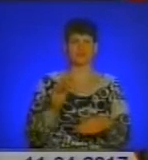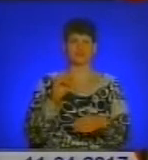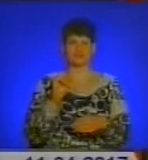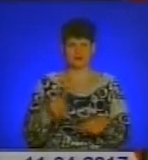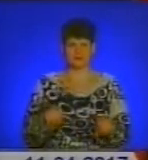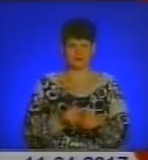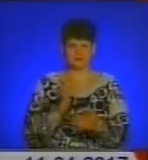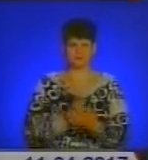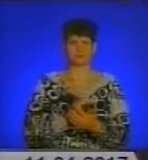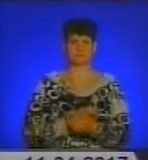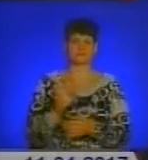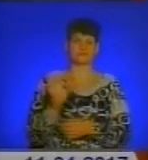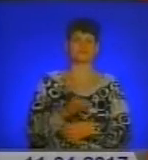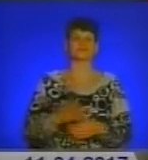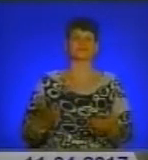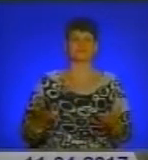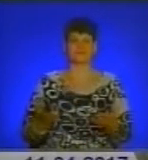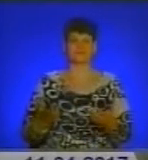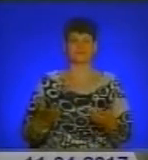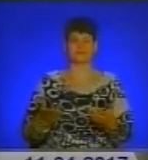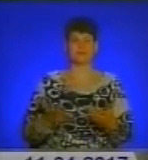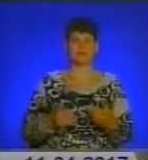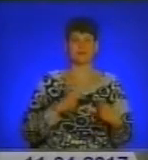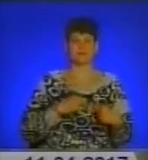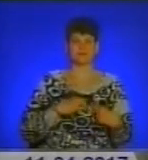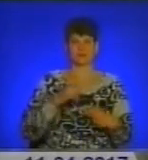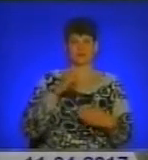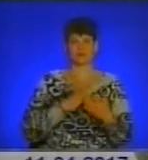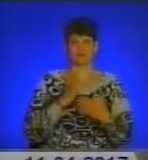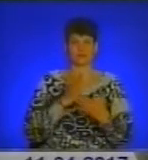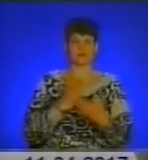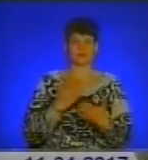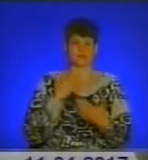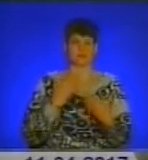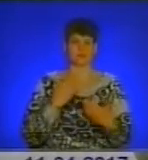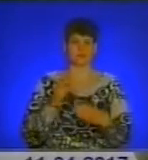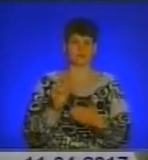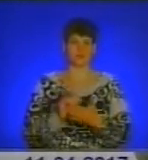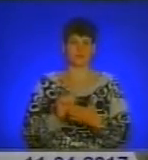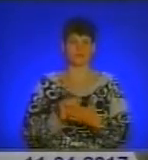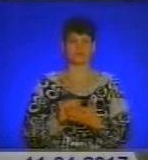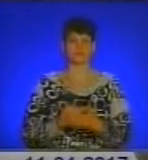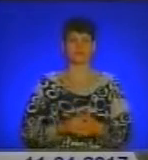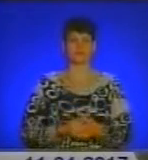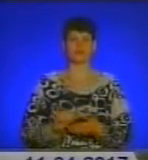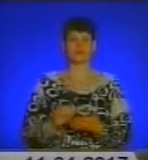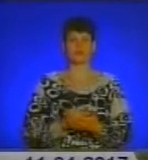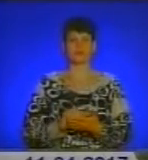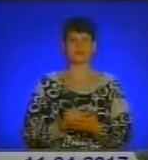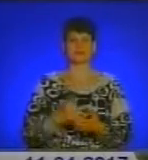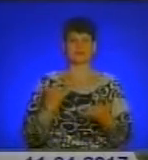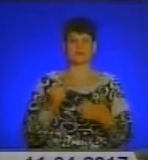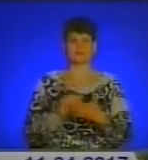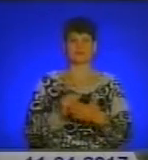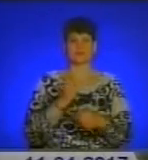саме, то всі. Ну, але працівники ж комунальних служб мають певні документи, тобто треба запитувати, так? Так, ну, та, документи, зараз документи